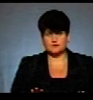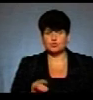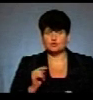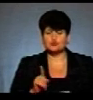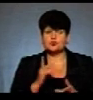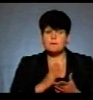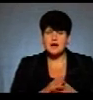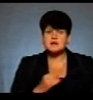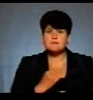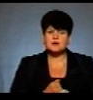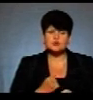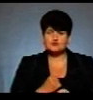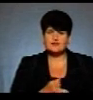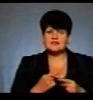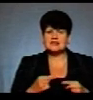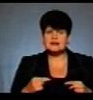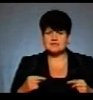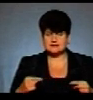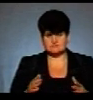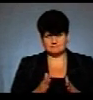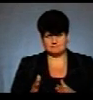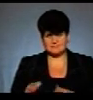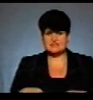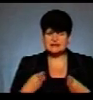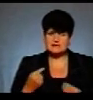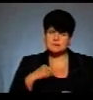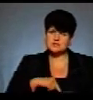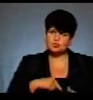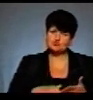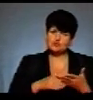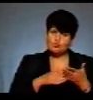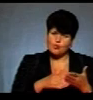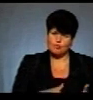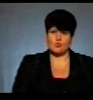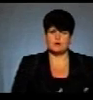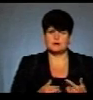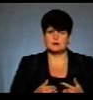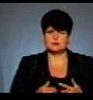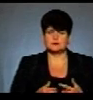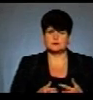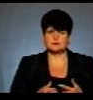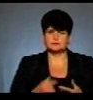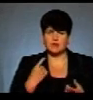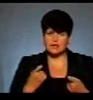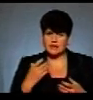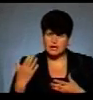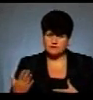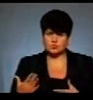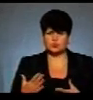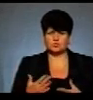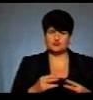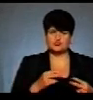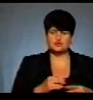має працювати ще решта системи, тобто це надання психологічної допомоги кривднику, жертві і